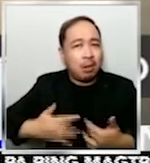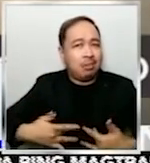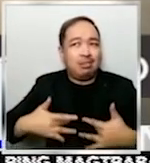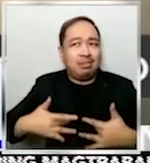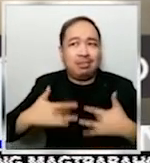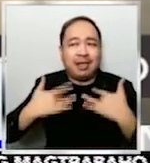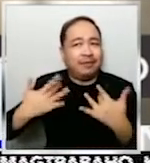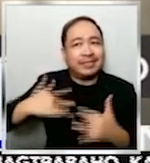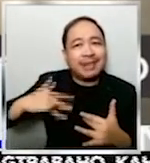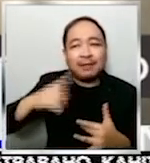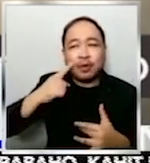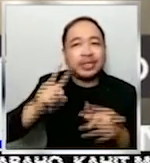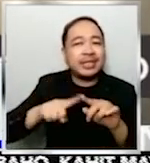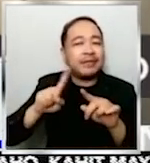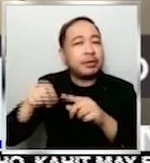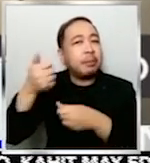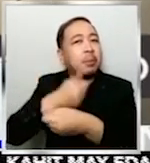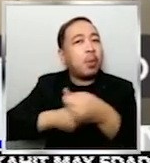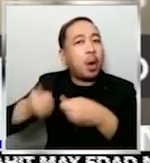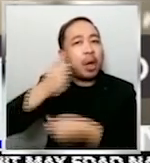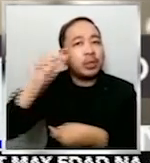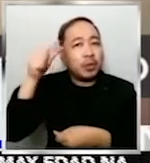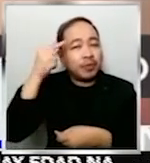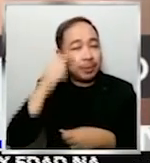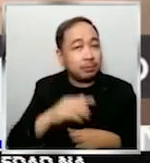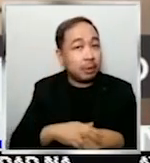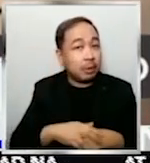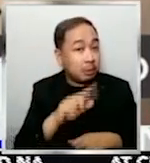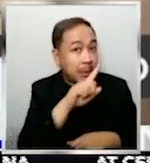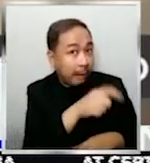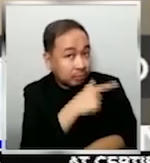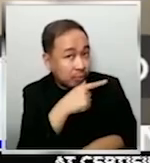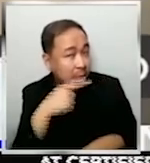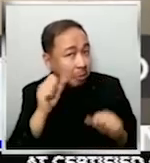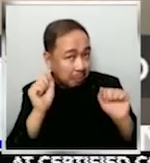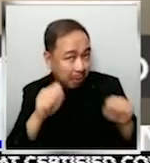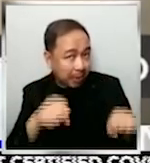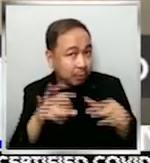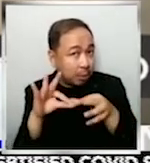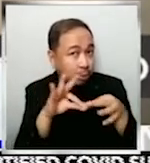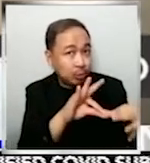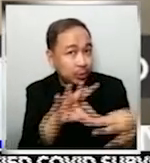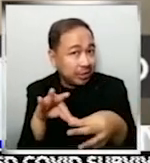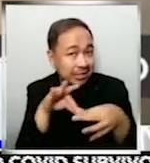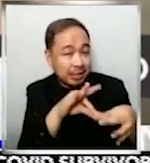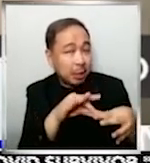kung posible ba ang unity at reconciliation sa kanila ni dating Senador